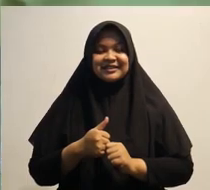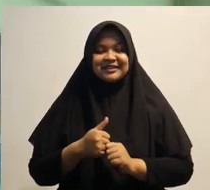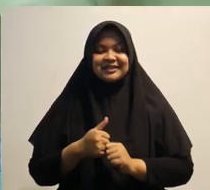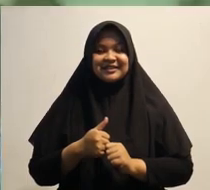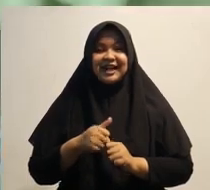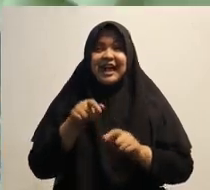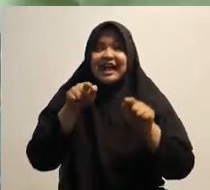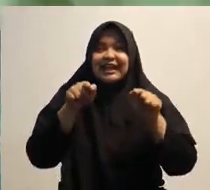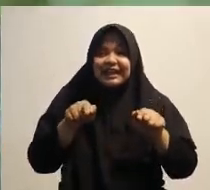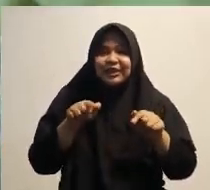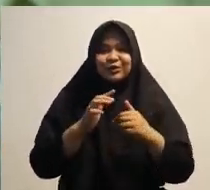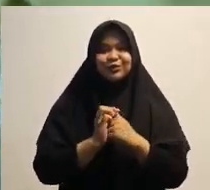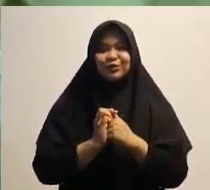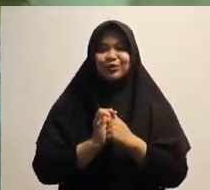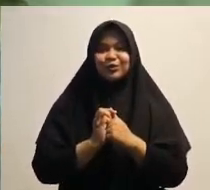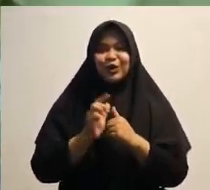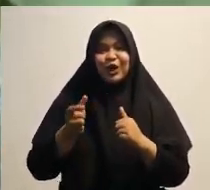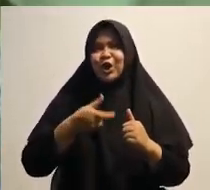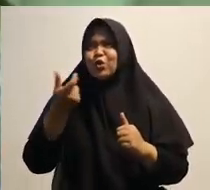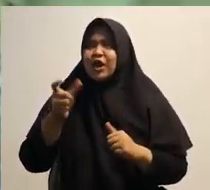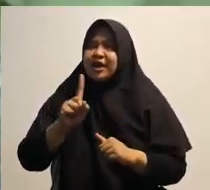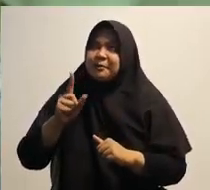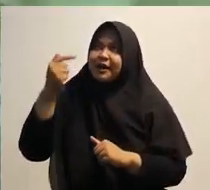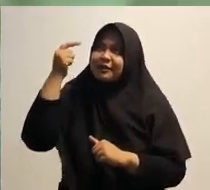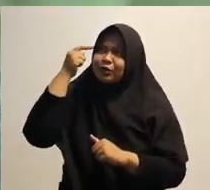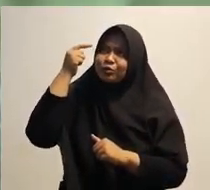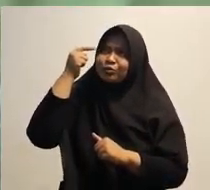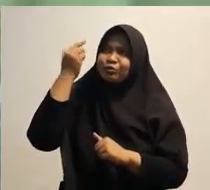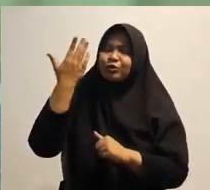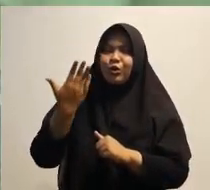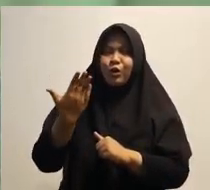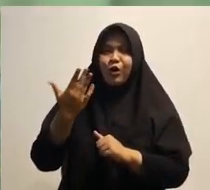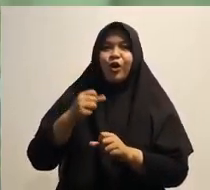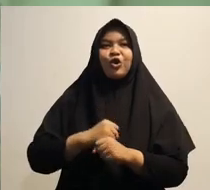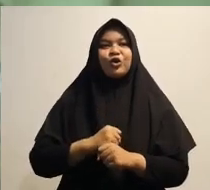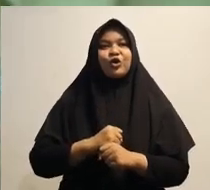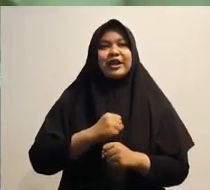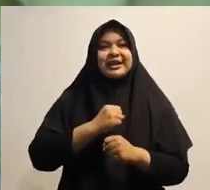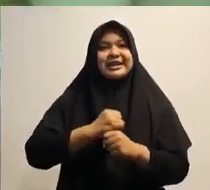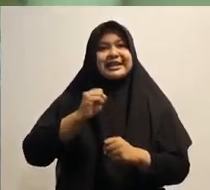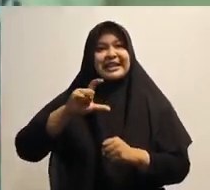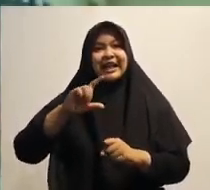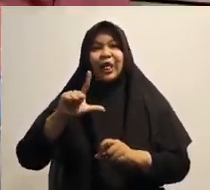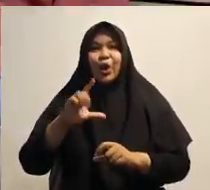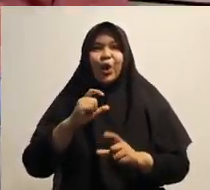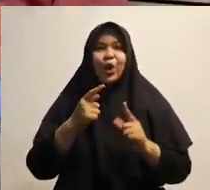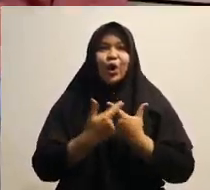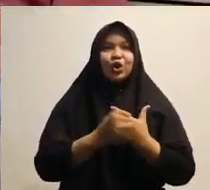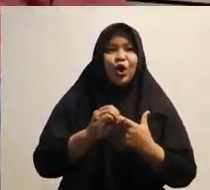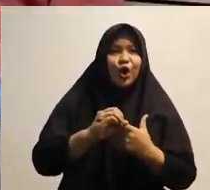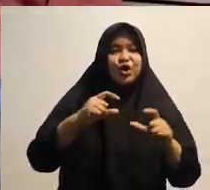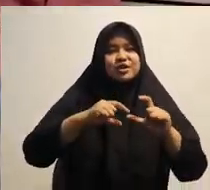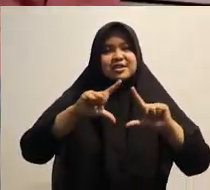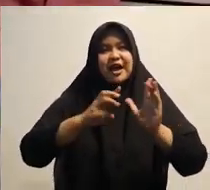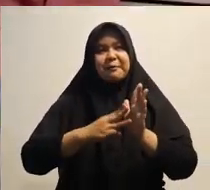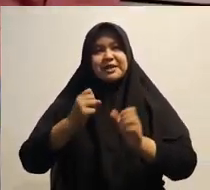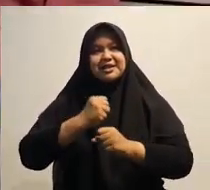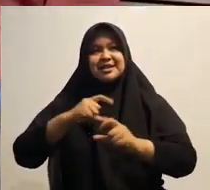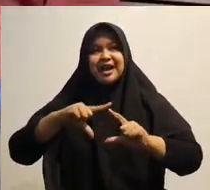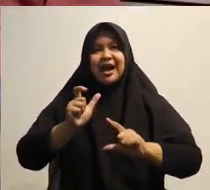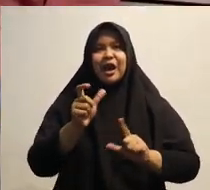Yang di fakultas juga Abel itu diundang di mana itu ya? Di Giri Mulyo,